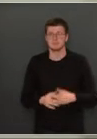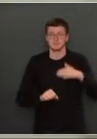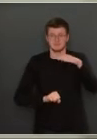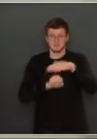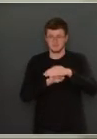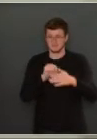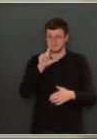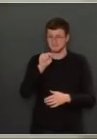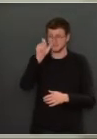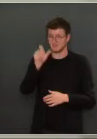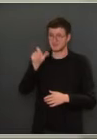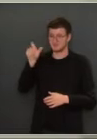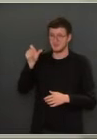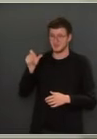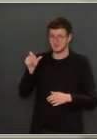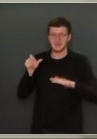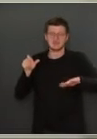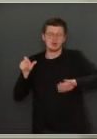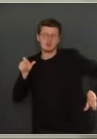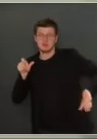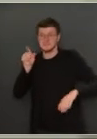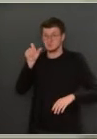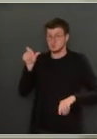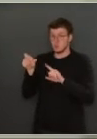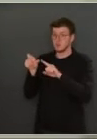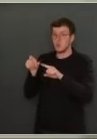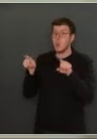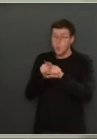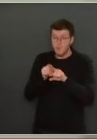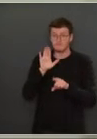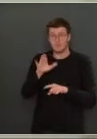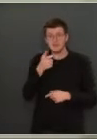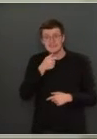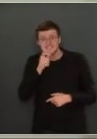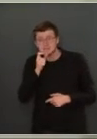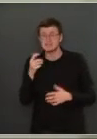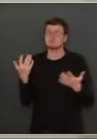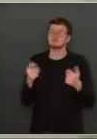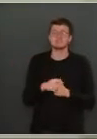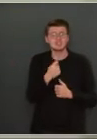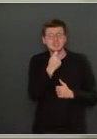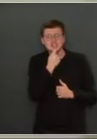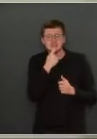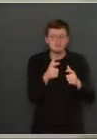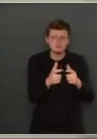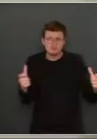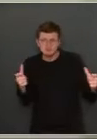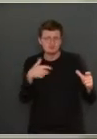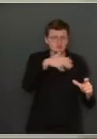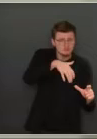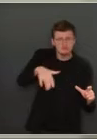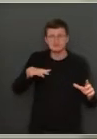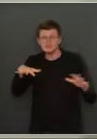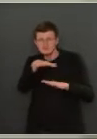behalve kinderen, geldt ook voor receptie en banketten. Er wordt een